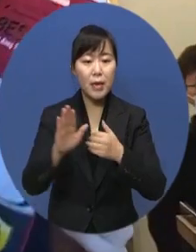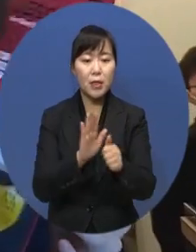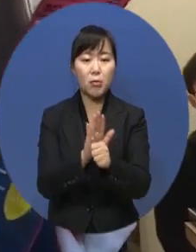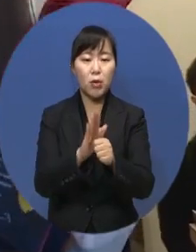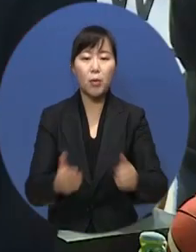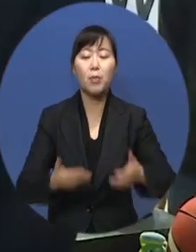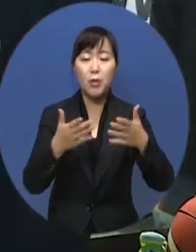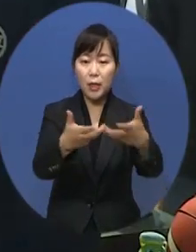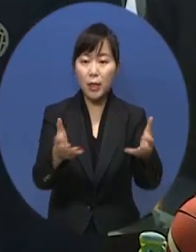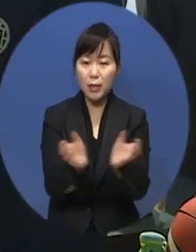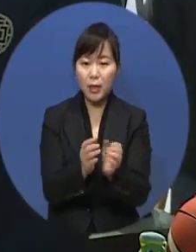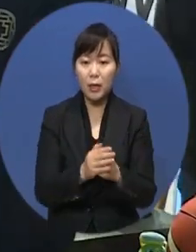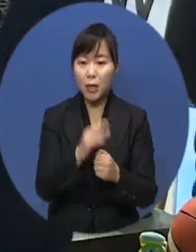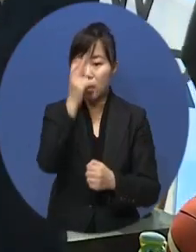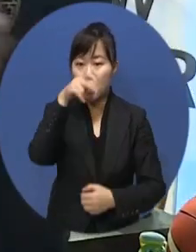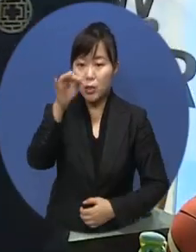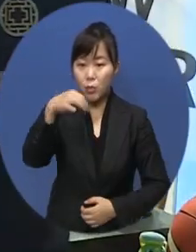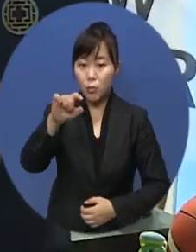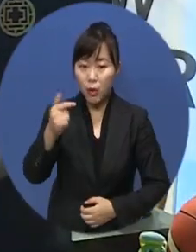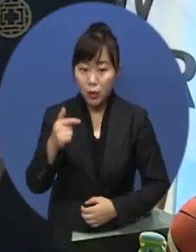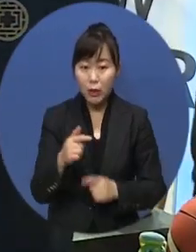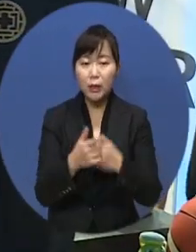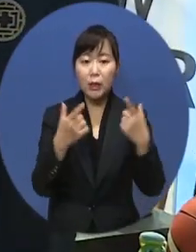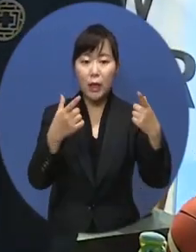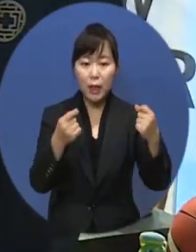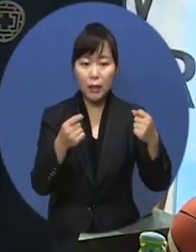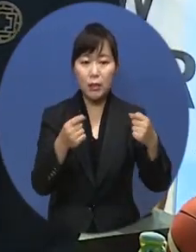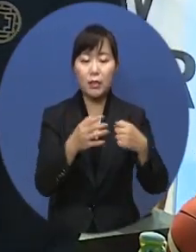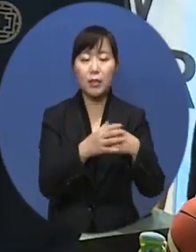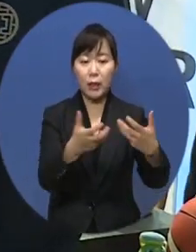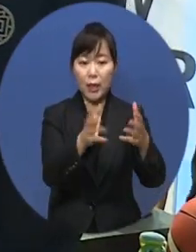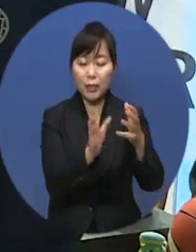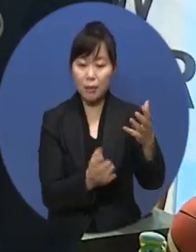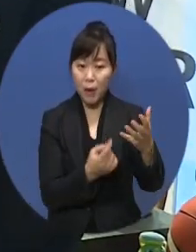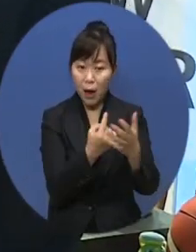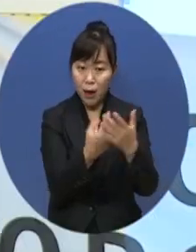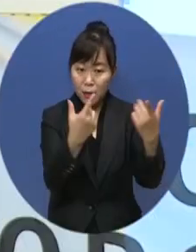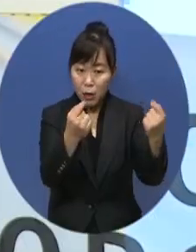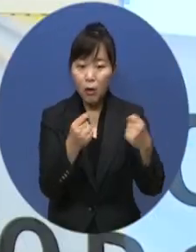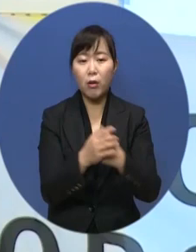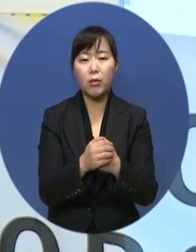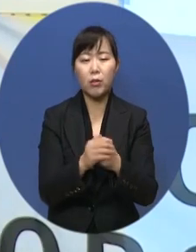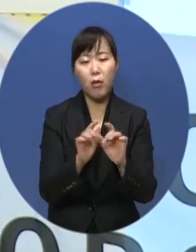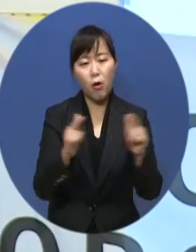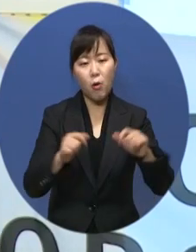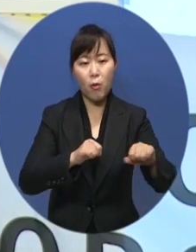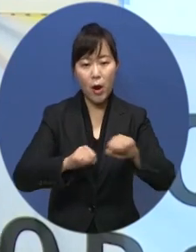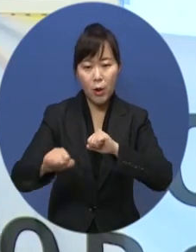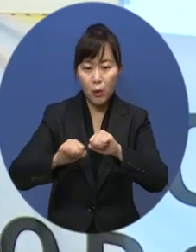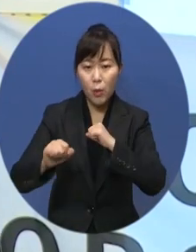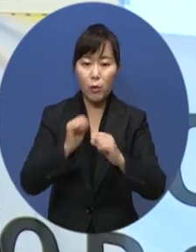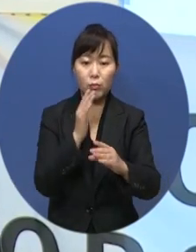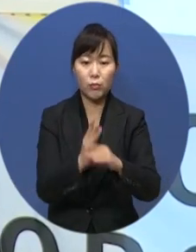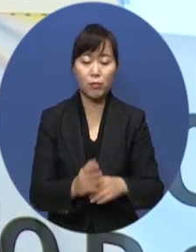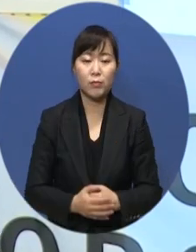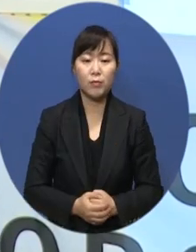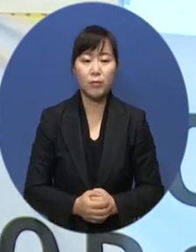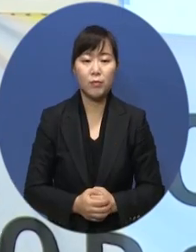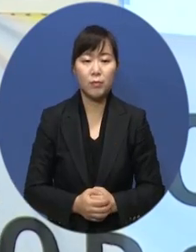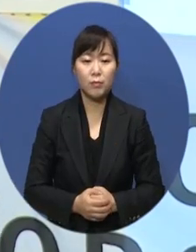봉사단체입니다. 최시원 씨는 원아시아 일원으로서 다문화 가정을 위한 다채로운 활동을 펼치고